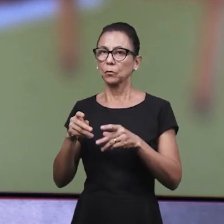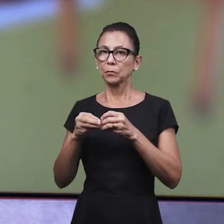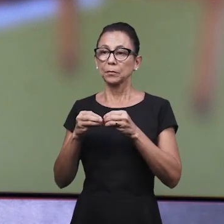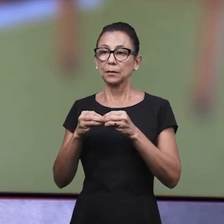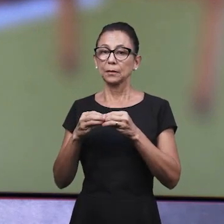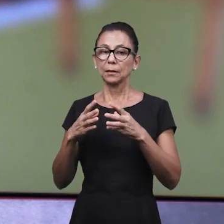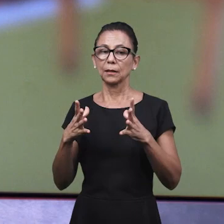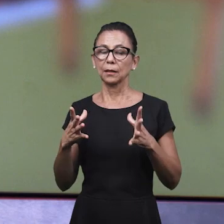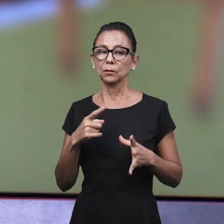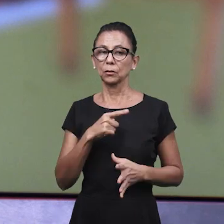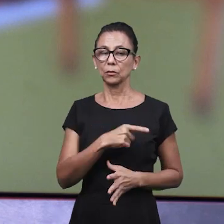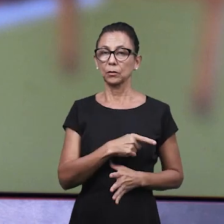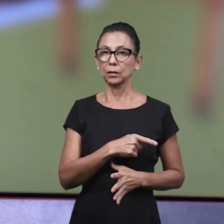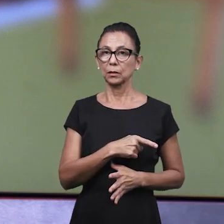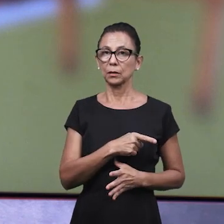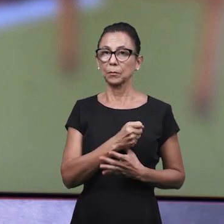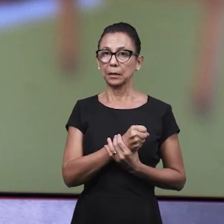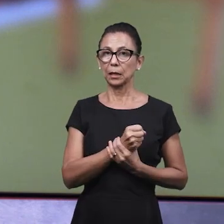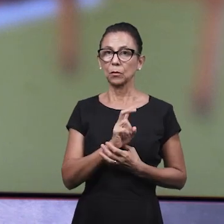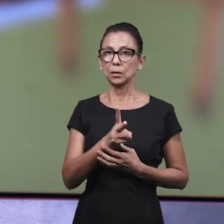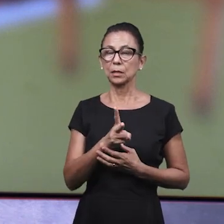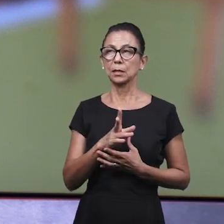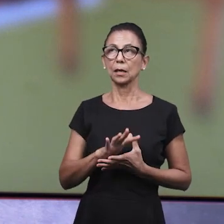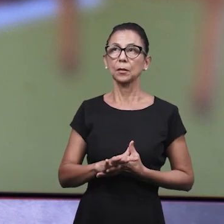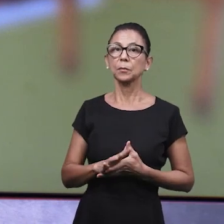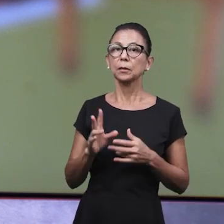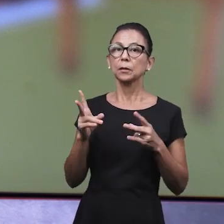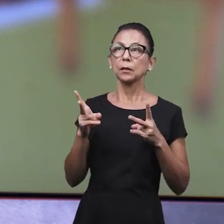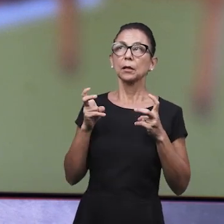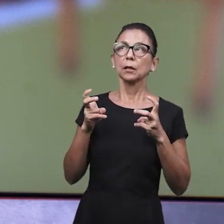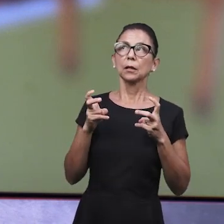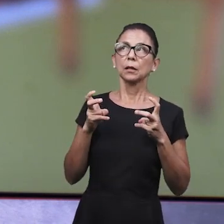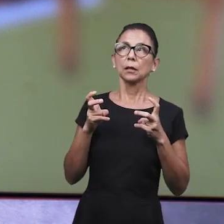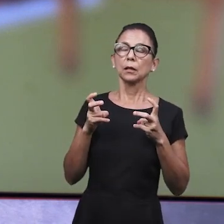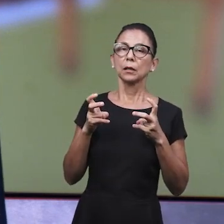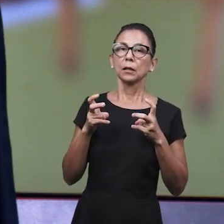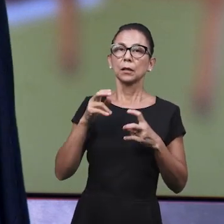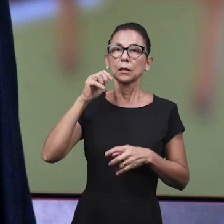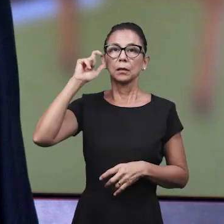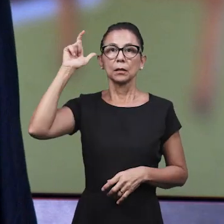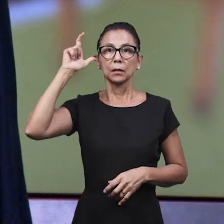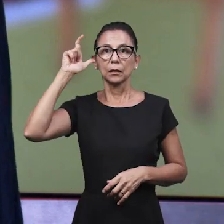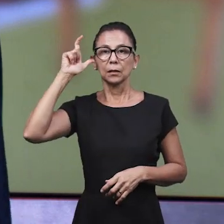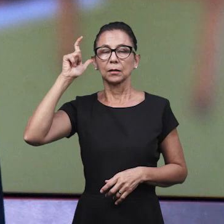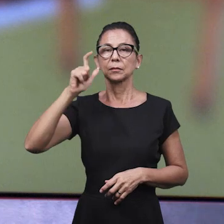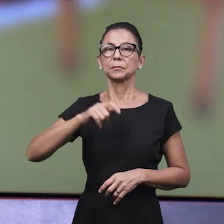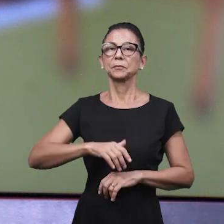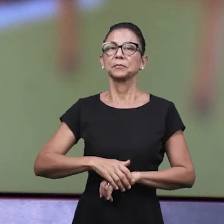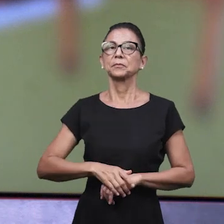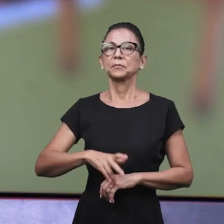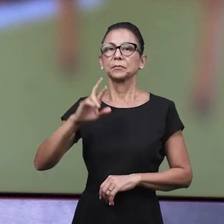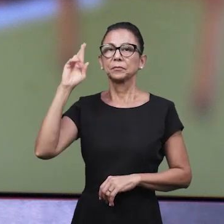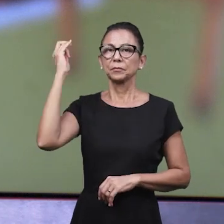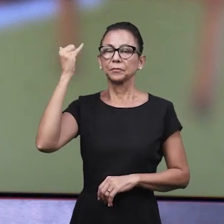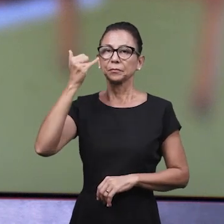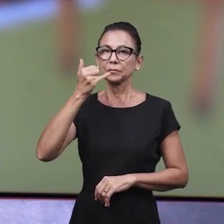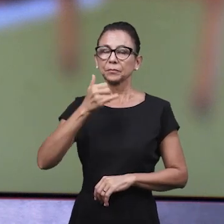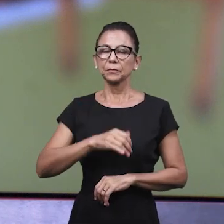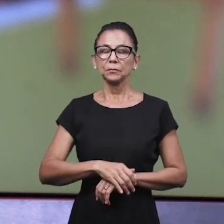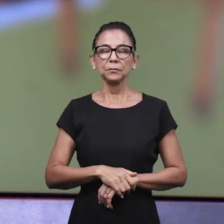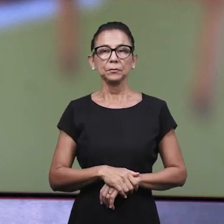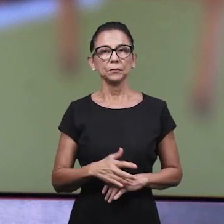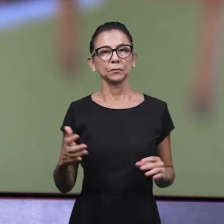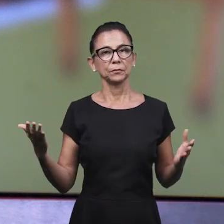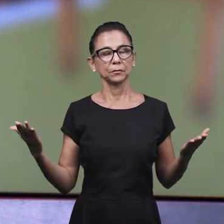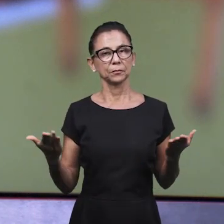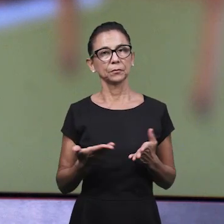allait opérer un grand miracle dans la vie du peuple. Abraham était attentif à la voix du Seigneur. Et c'est exactement cela que